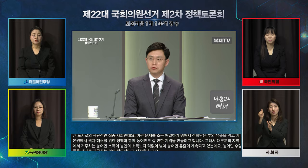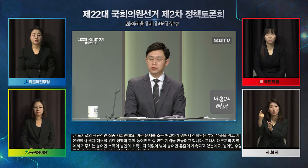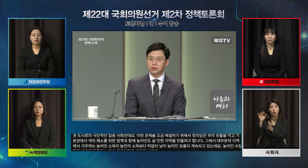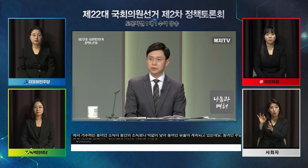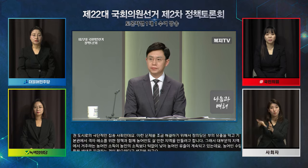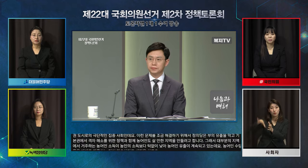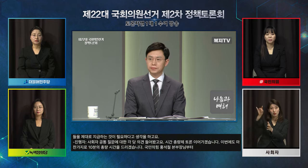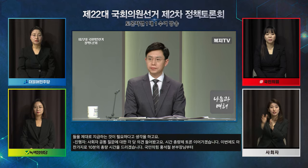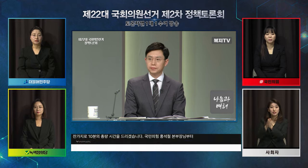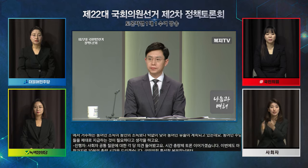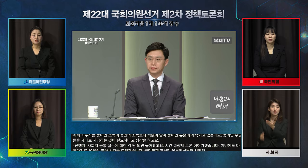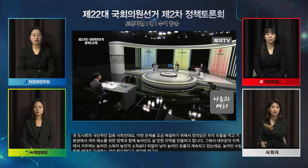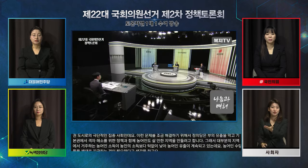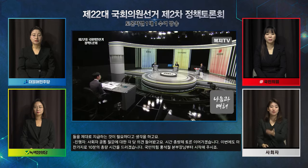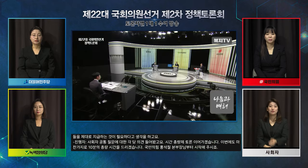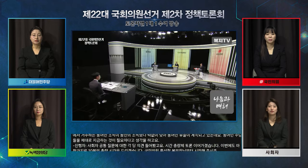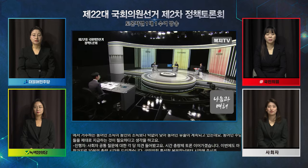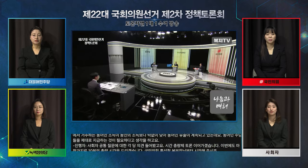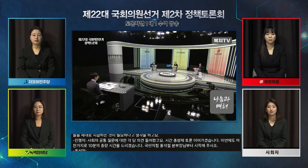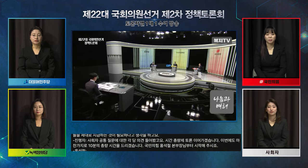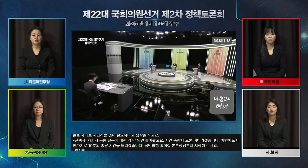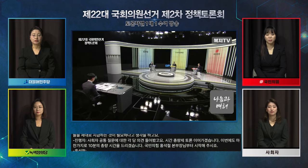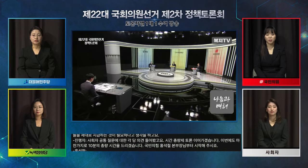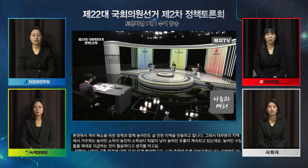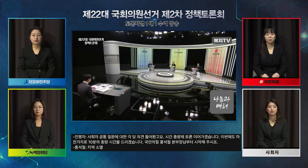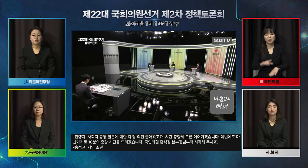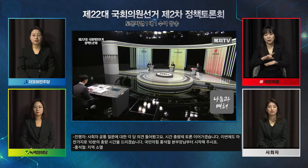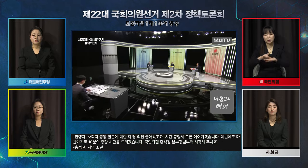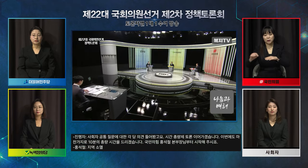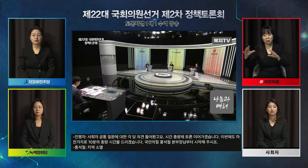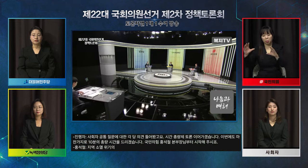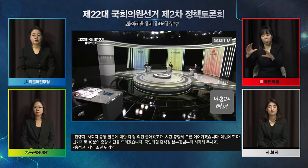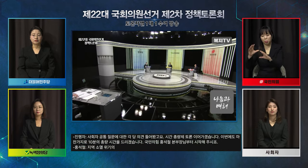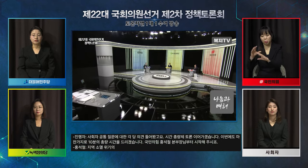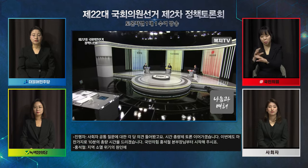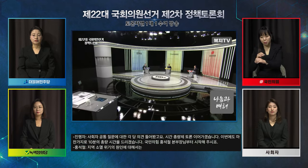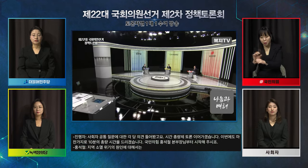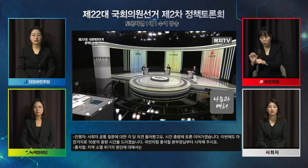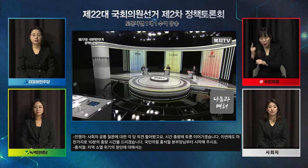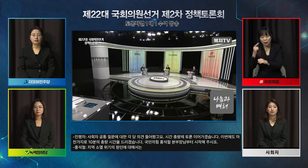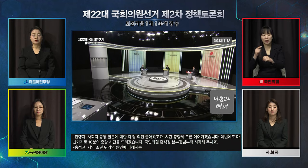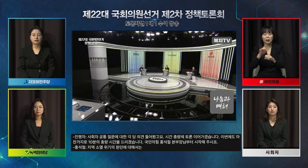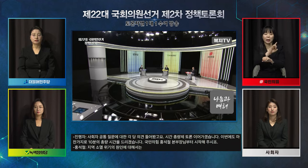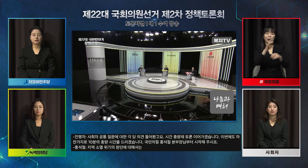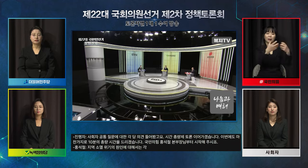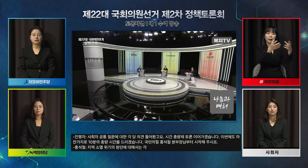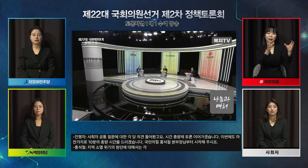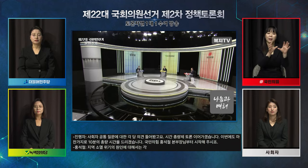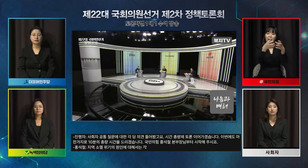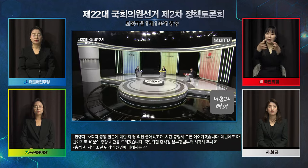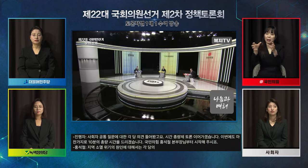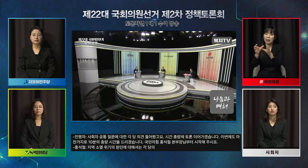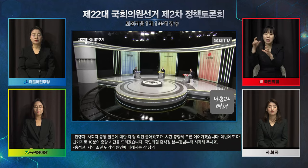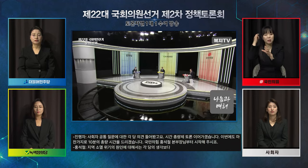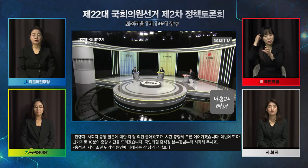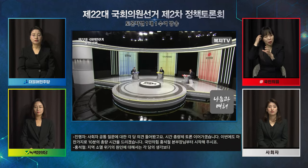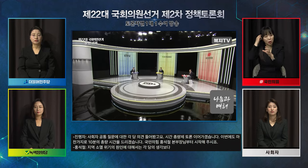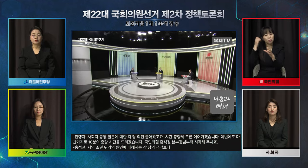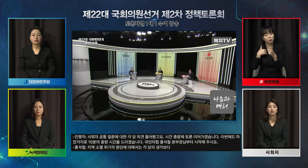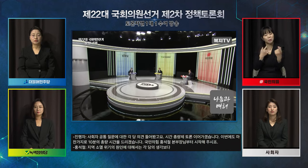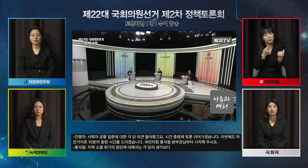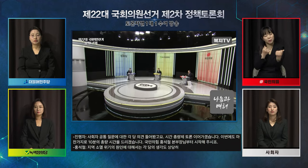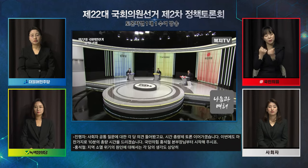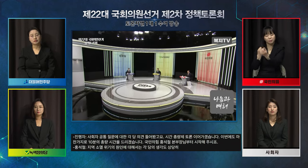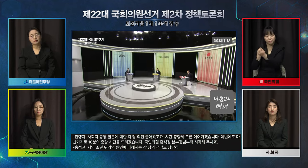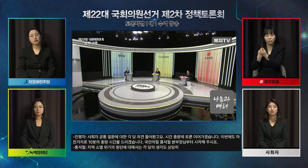시작해 주시죠. 지역 소멸 위기의 원인에 대해서는 각 당의 생각도 상당히 저희와 비슷한 것